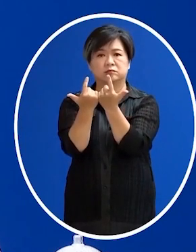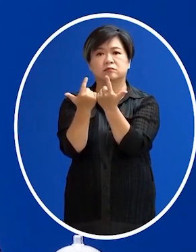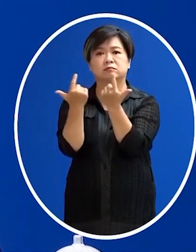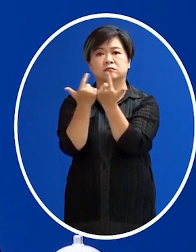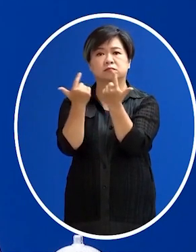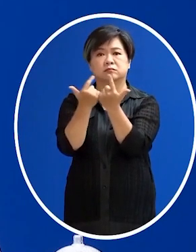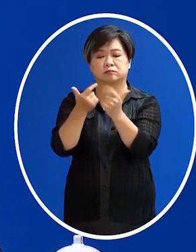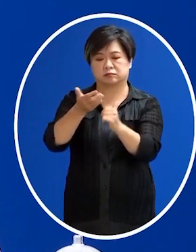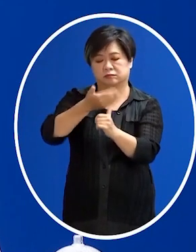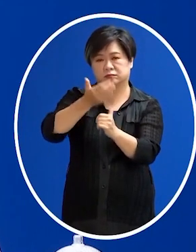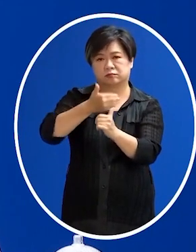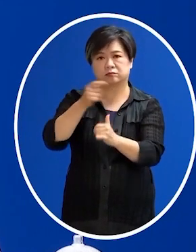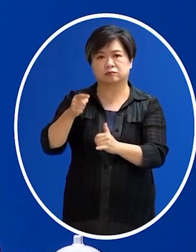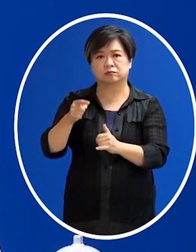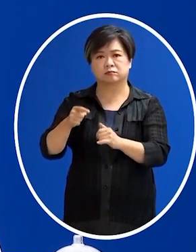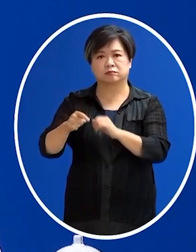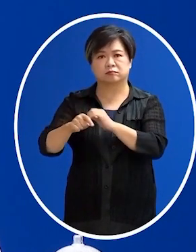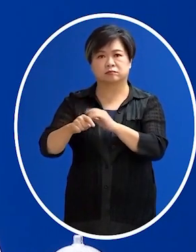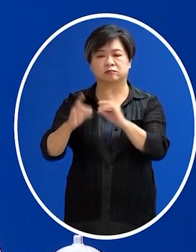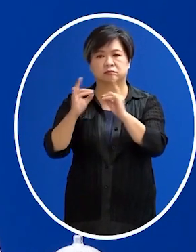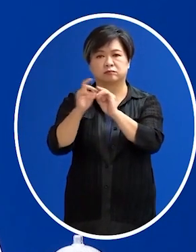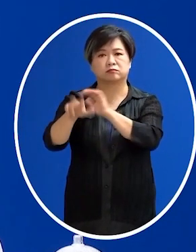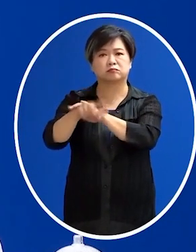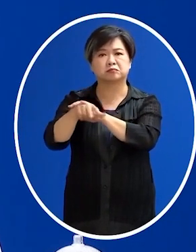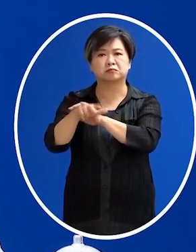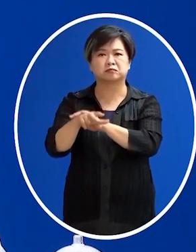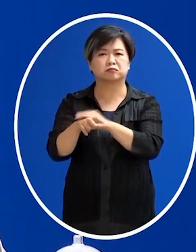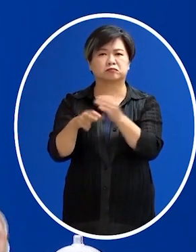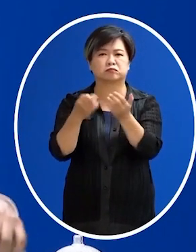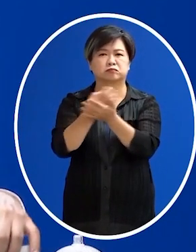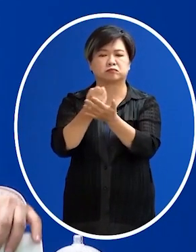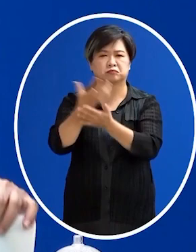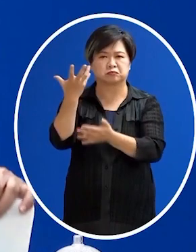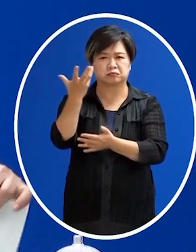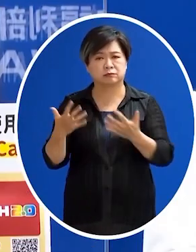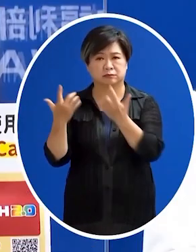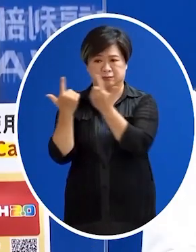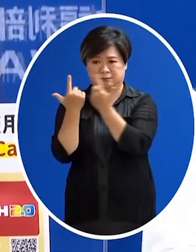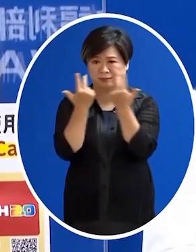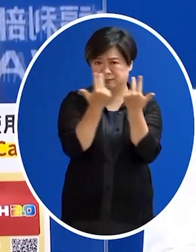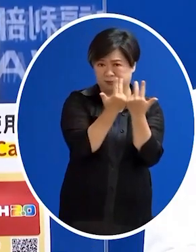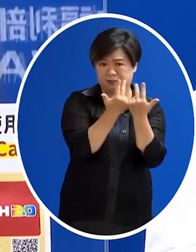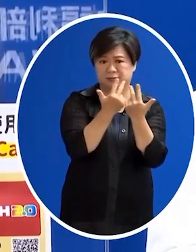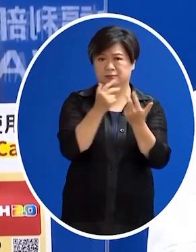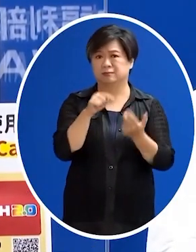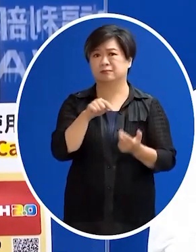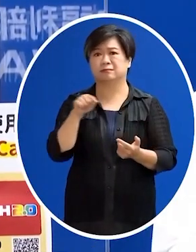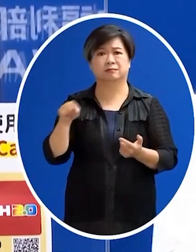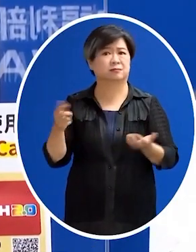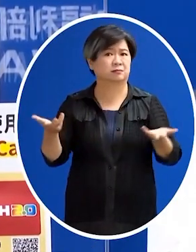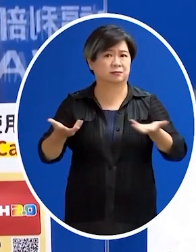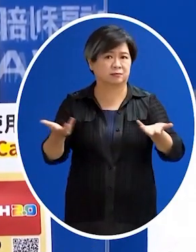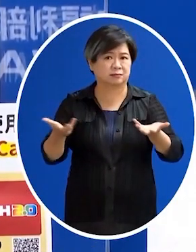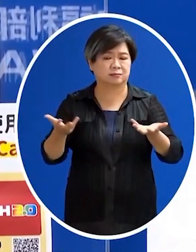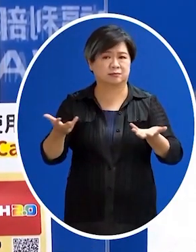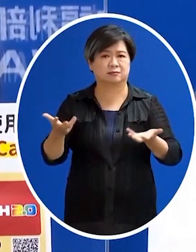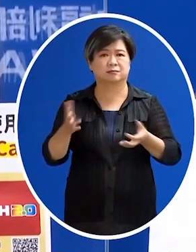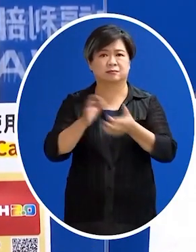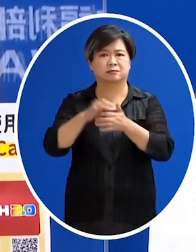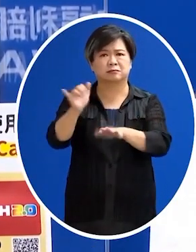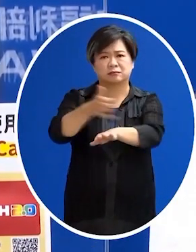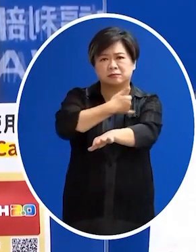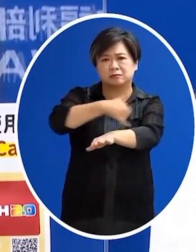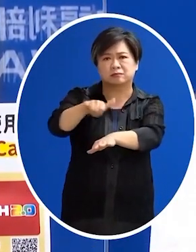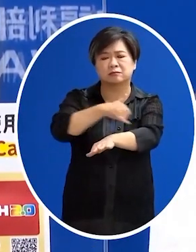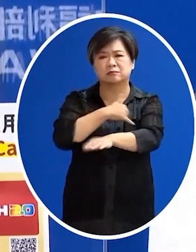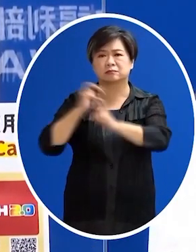北区这个区域来讲的空床数确实是比较吃紧，是空床是51床。 那大家都知道，在双北的通勤